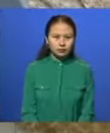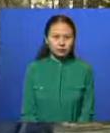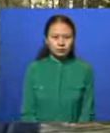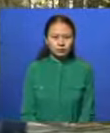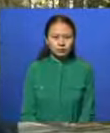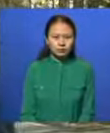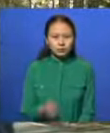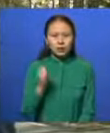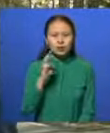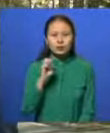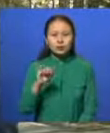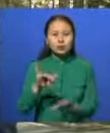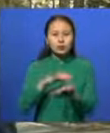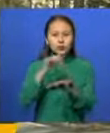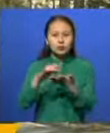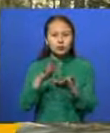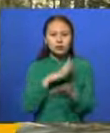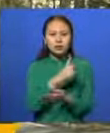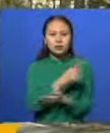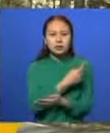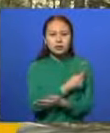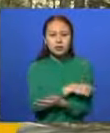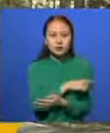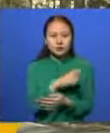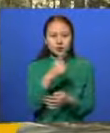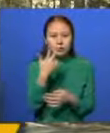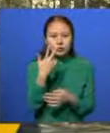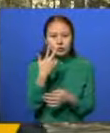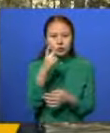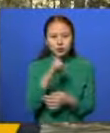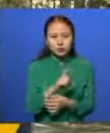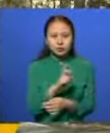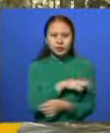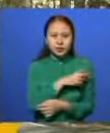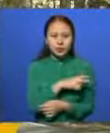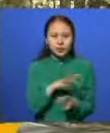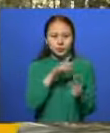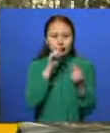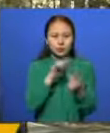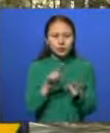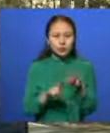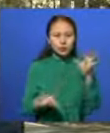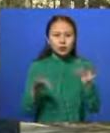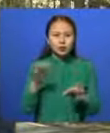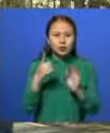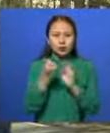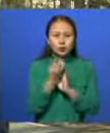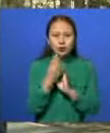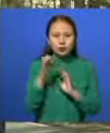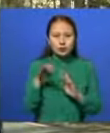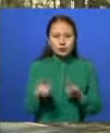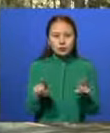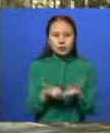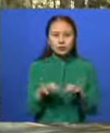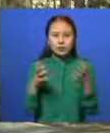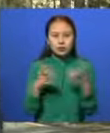Ақтау қалалық сотына 3 дәрігерге қатысты қылмыстық іс келіп түсті. Олар қылмыстық кодексінің 114-ші бабының 4-ші